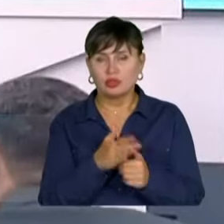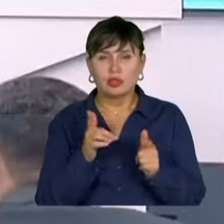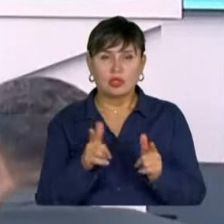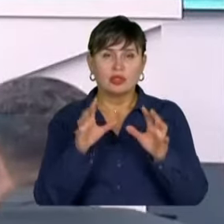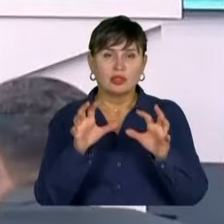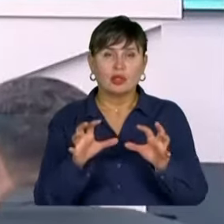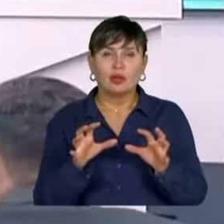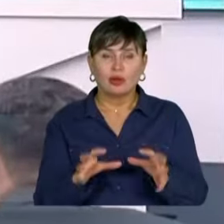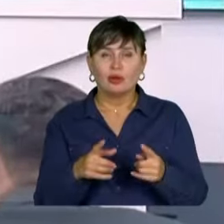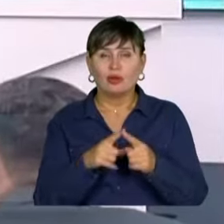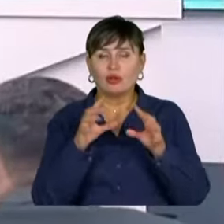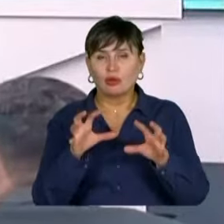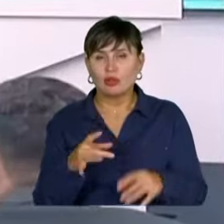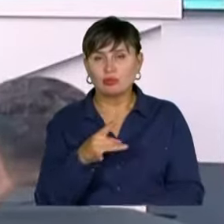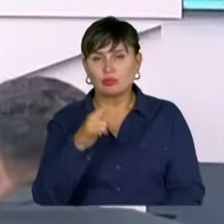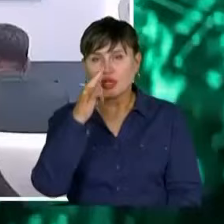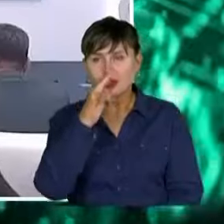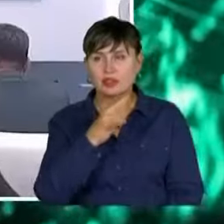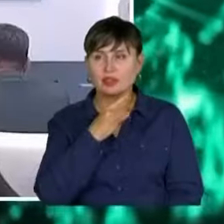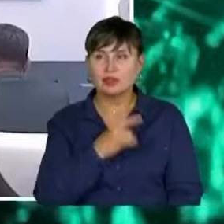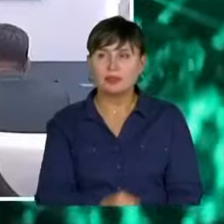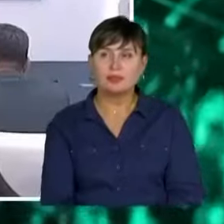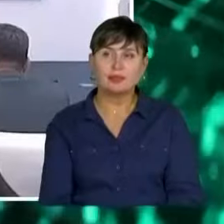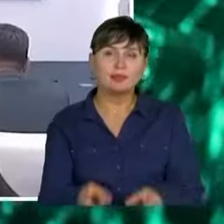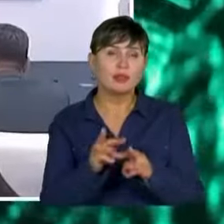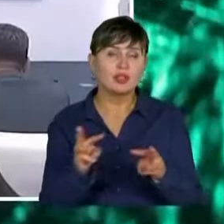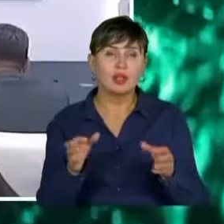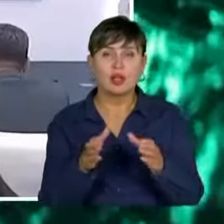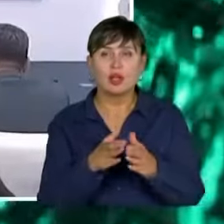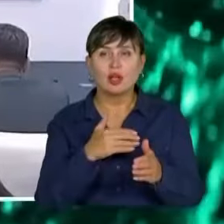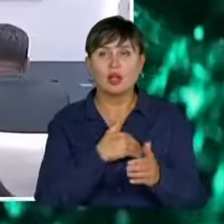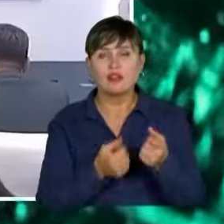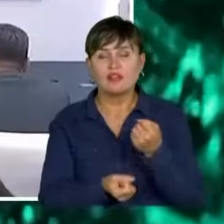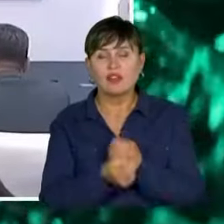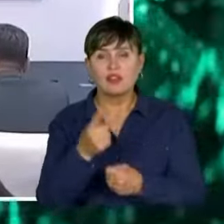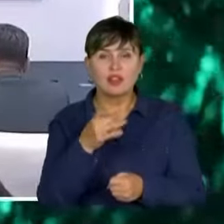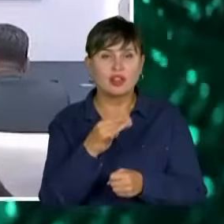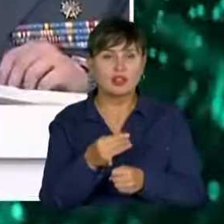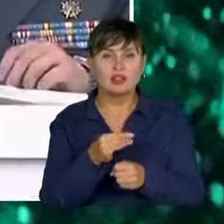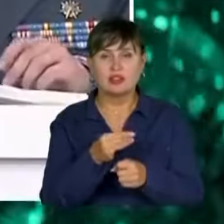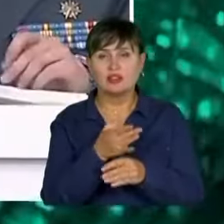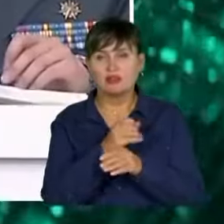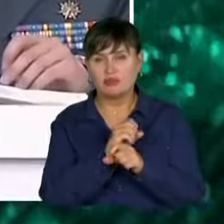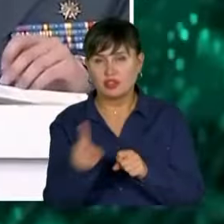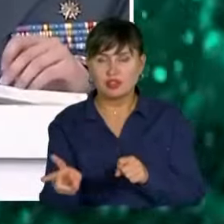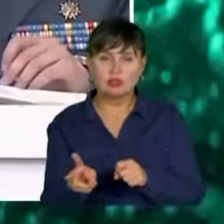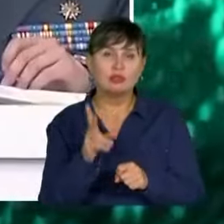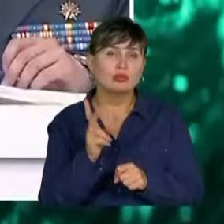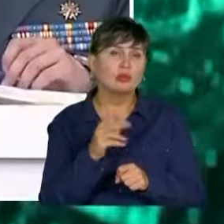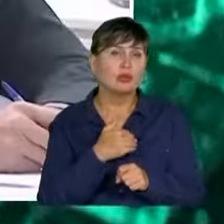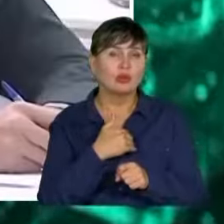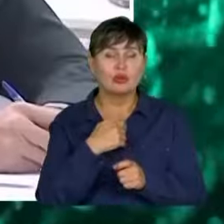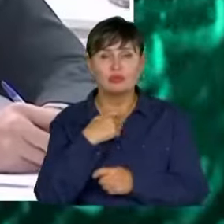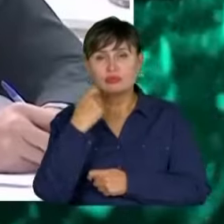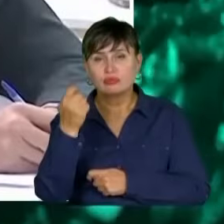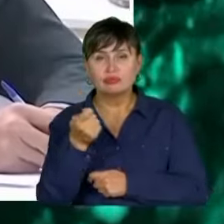закона Уголовного кодекса Республики Казахстан в Министерстве обороны намерены выявлять и отсеивать молодых людей склонных к суициду до их